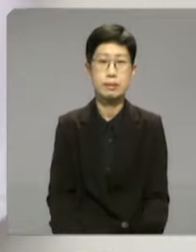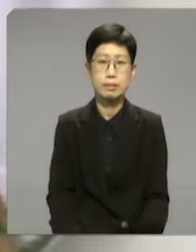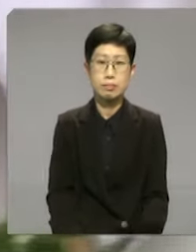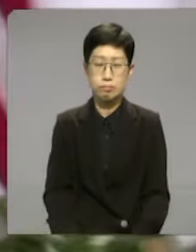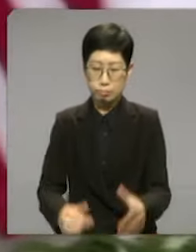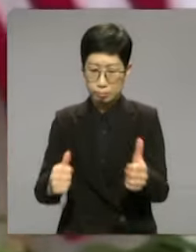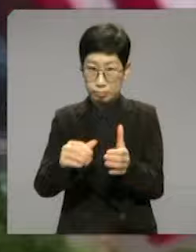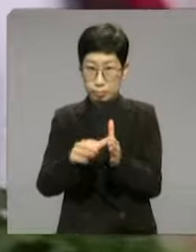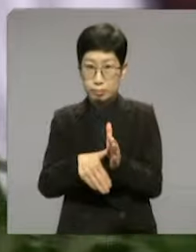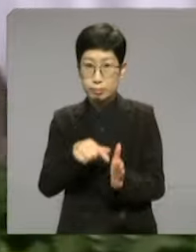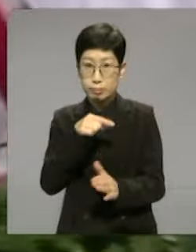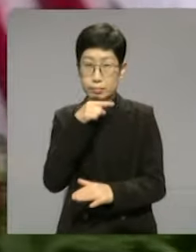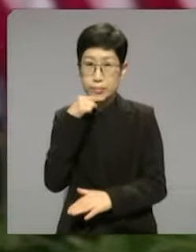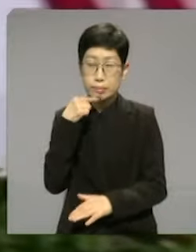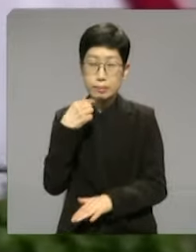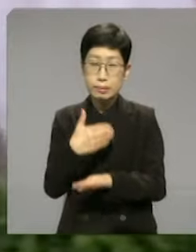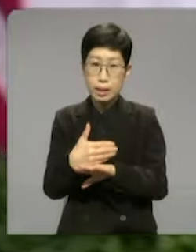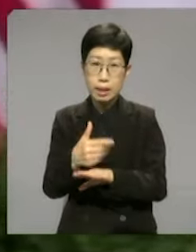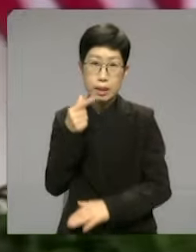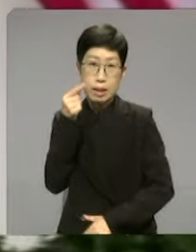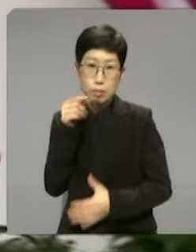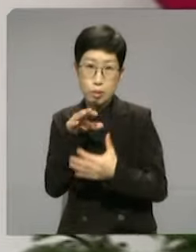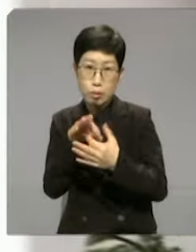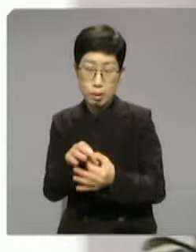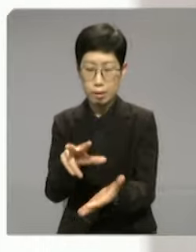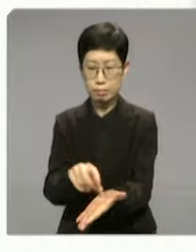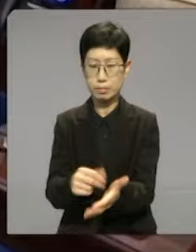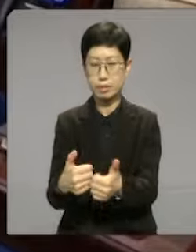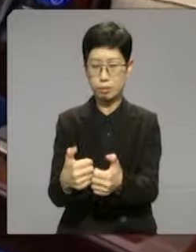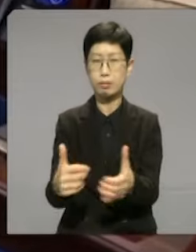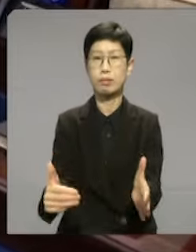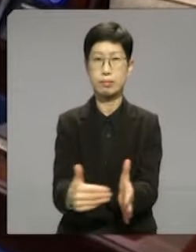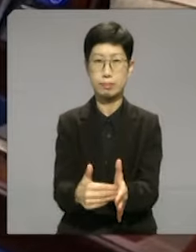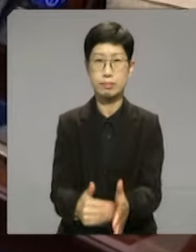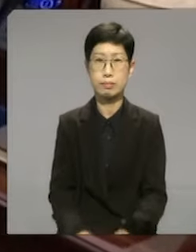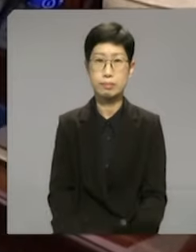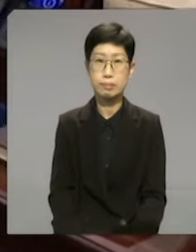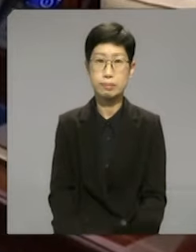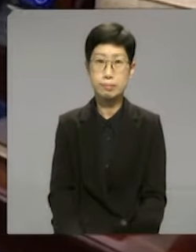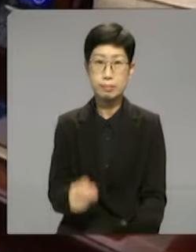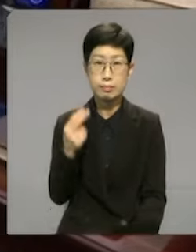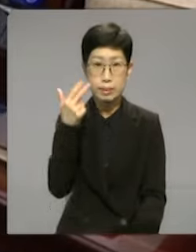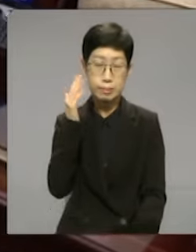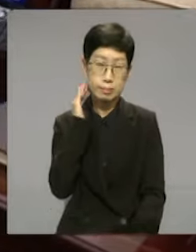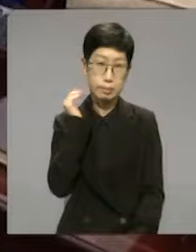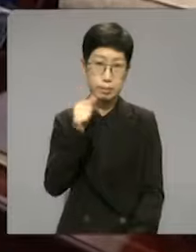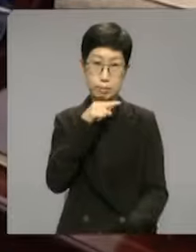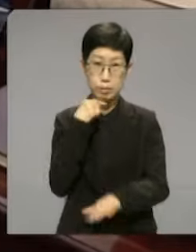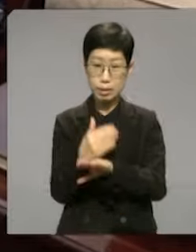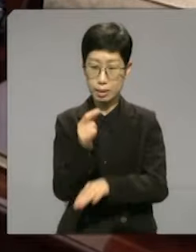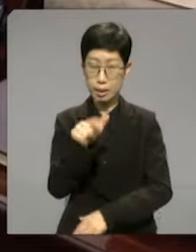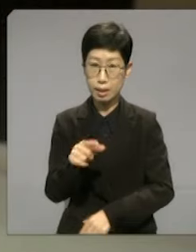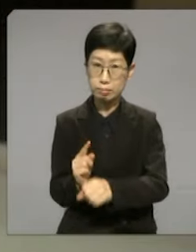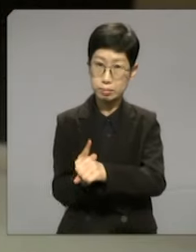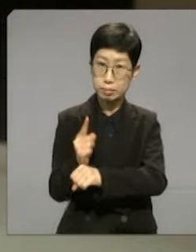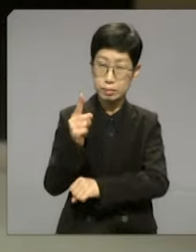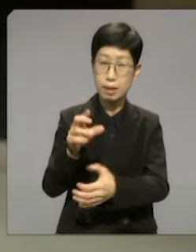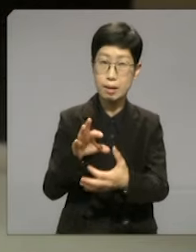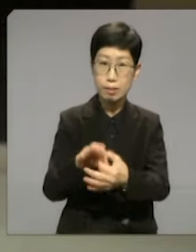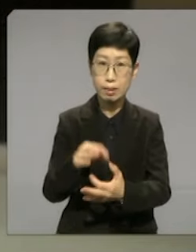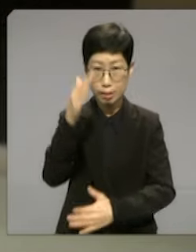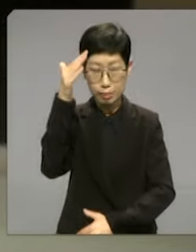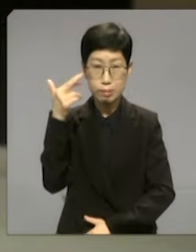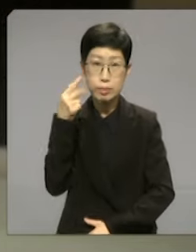선 북일정상회담 관도 이습니다 바이든 대통령은 북한의 핵과 미사일 개발에